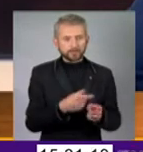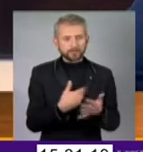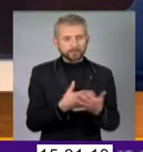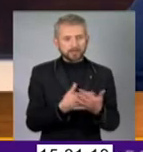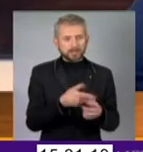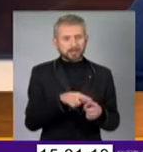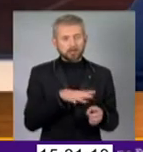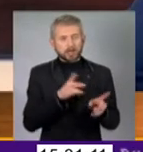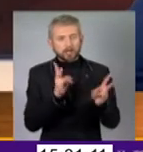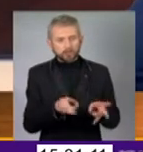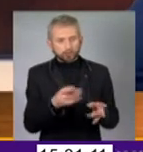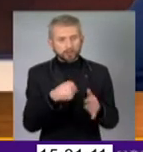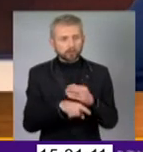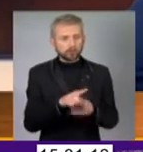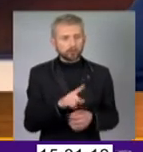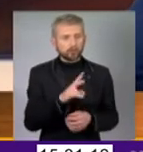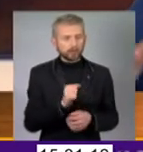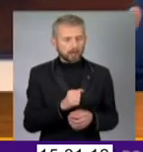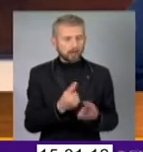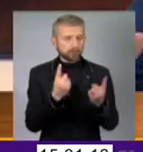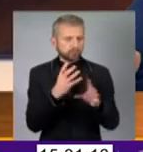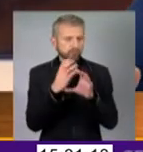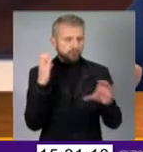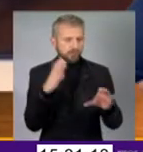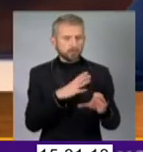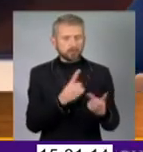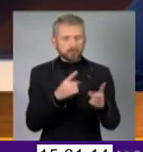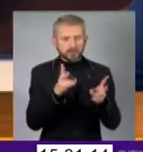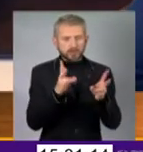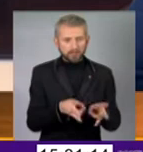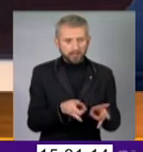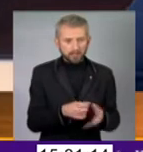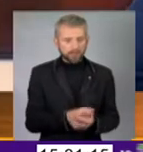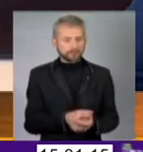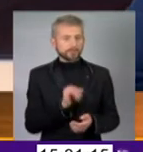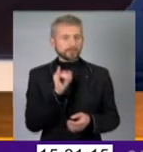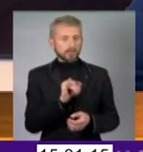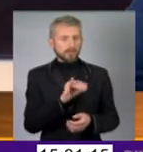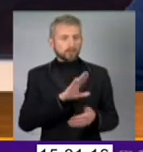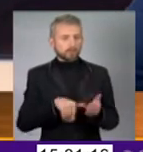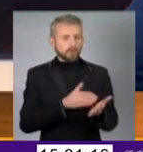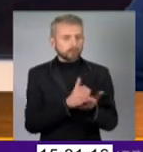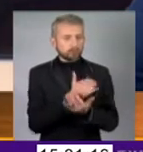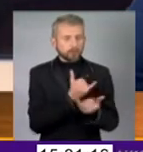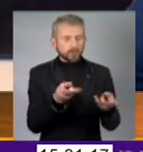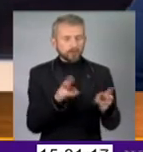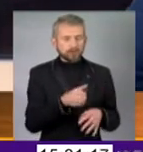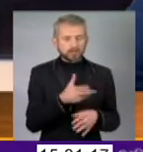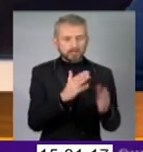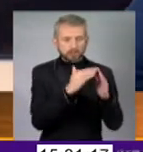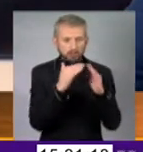це була катастрофа, тому що на магістральній трубі був величезна аварія, і відповідно без послуги залишилось декілька